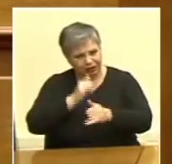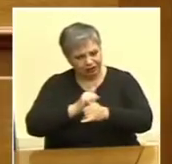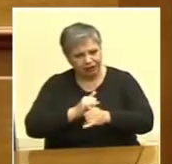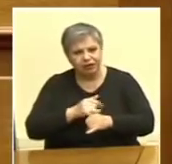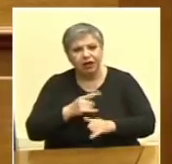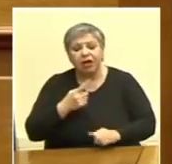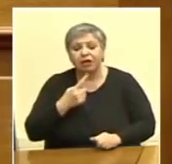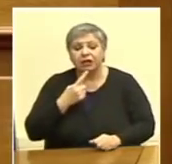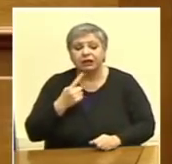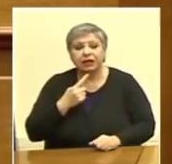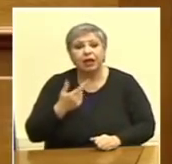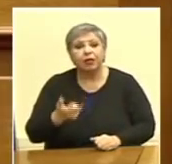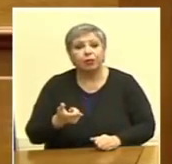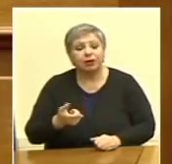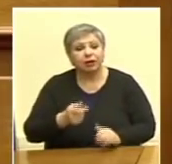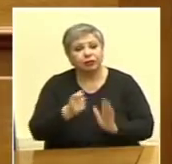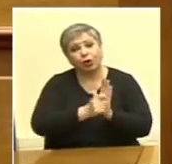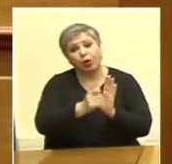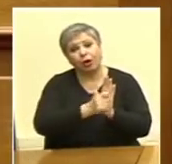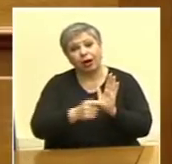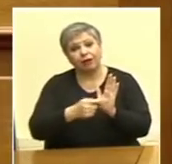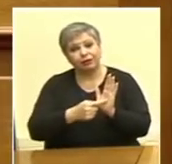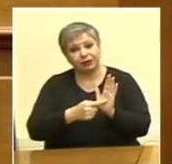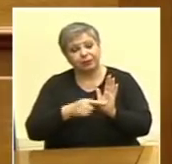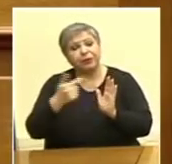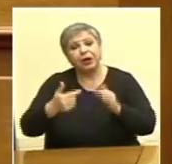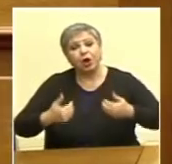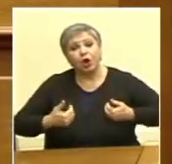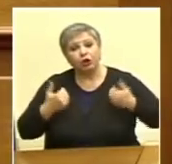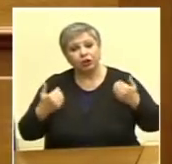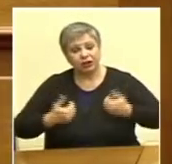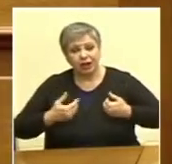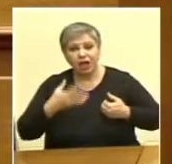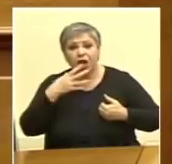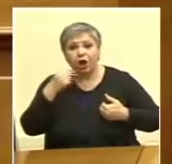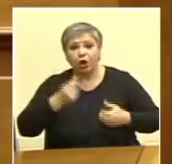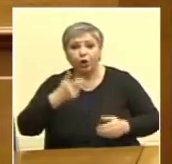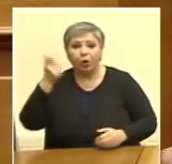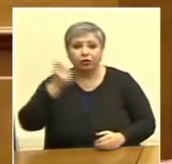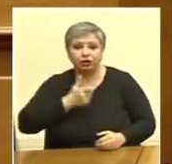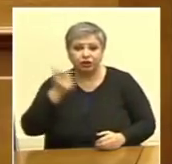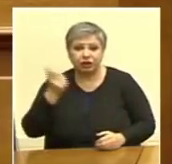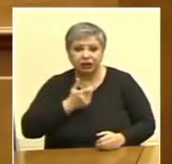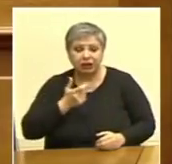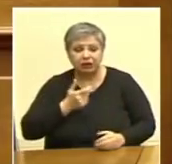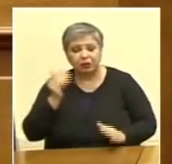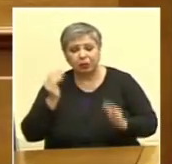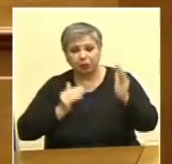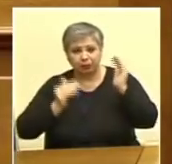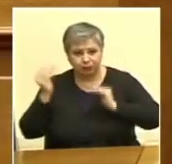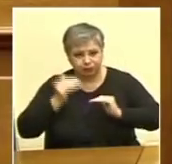αυτό και συχνά επιλέγουν, προσέξτε την φράση, επιλέγουν να εργάζονται χωρίς ασφάλιση.